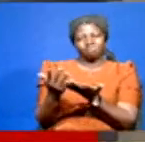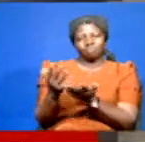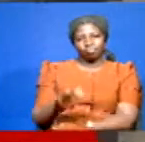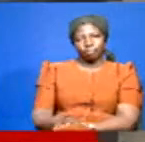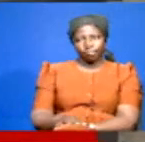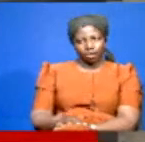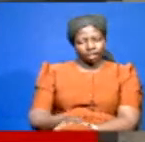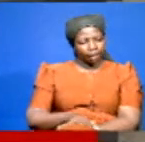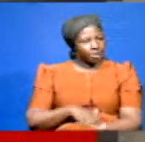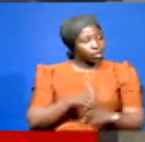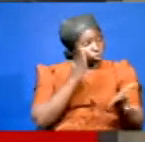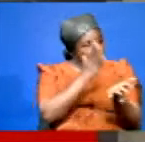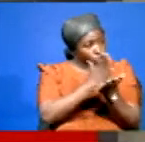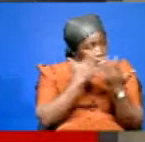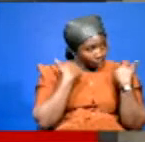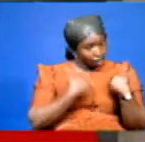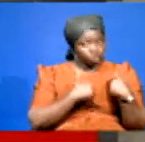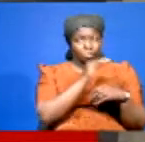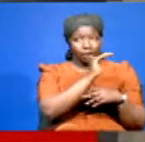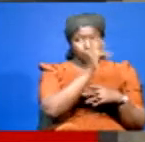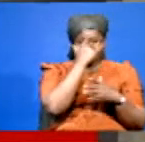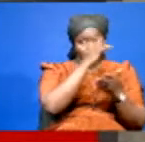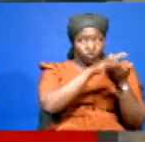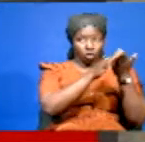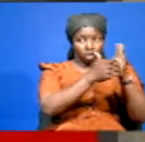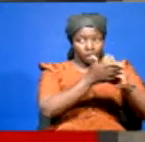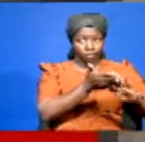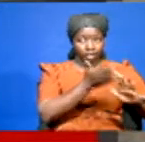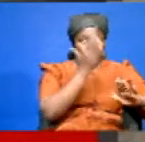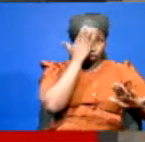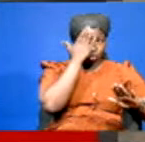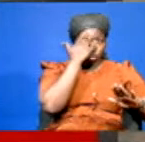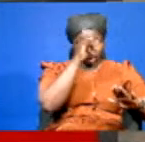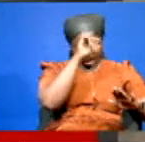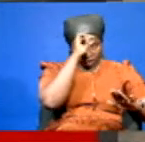ningeomba msamaha. Wajua ni lazima serikali iwajibike.